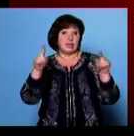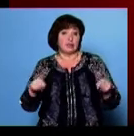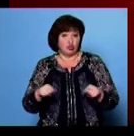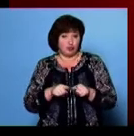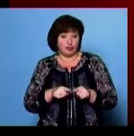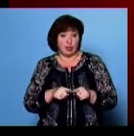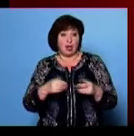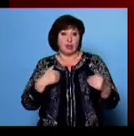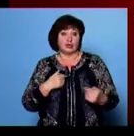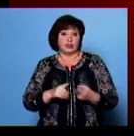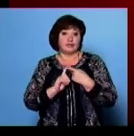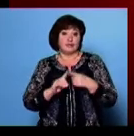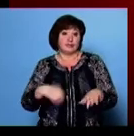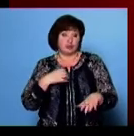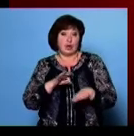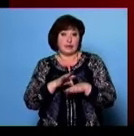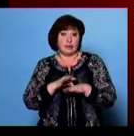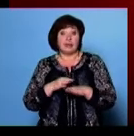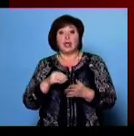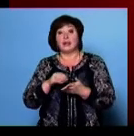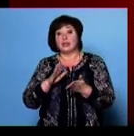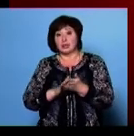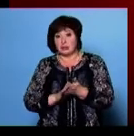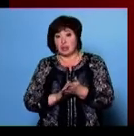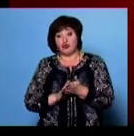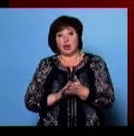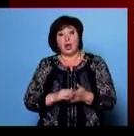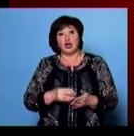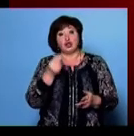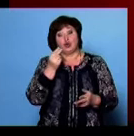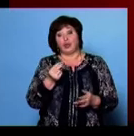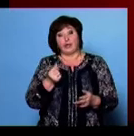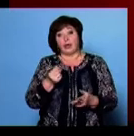я путевку. Они нас начали там запугивать, что ничего